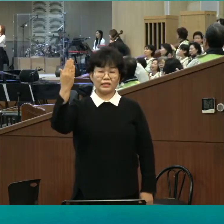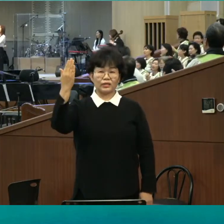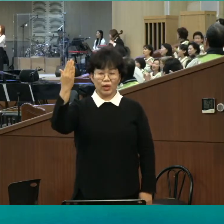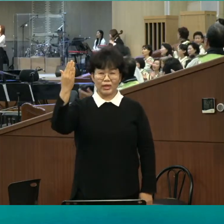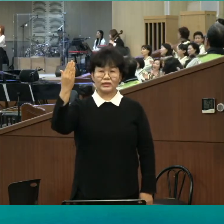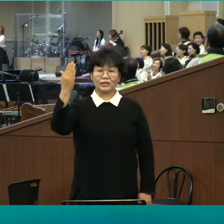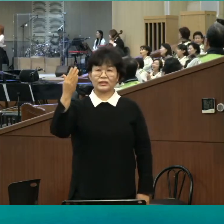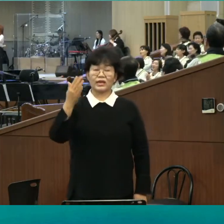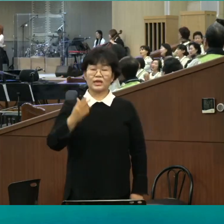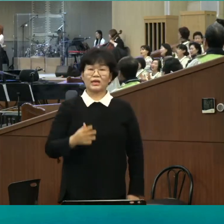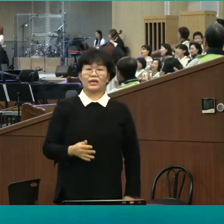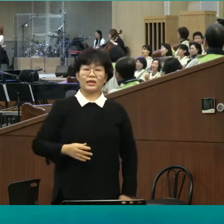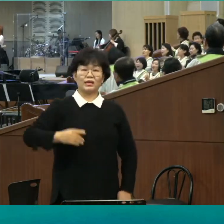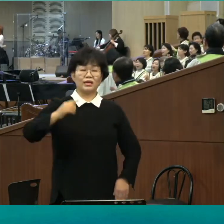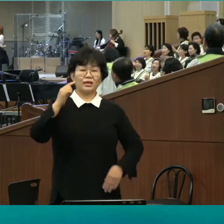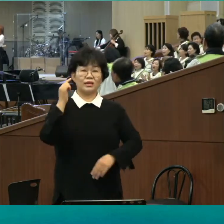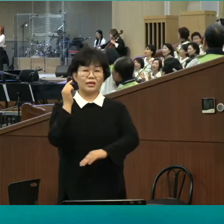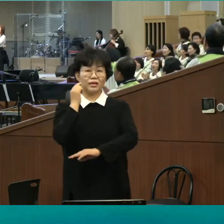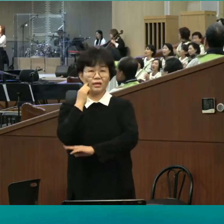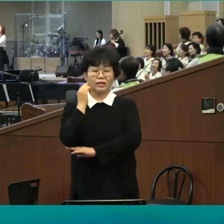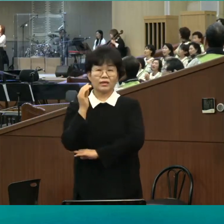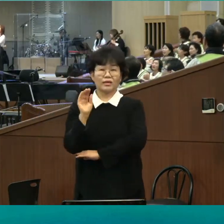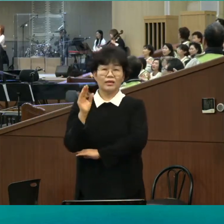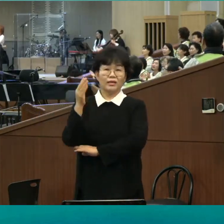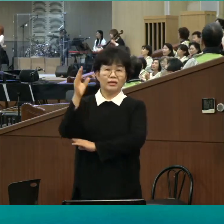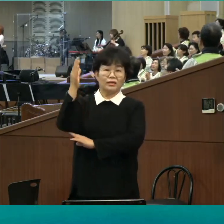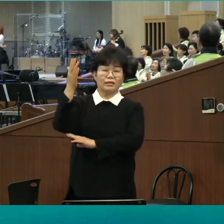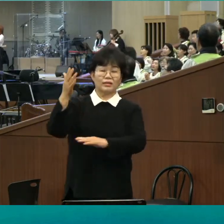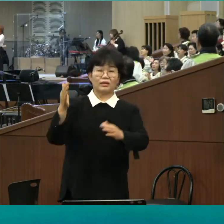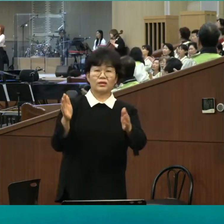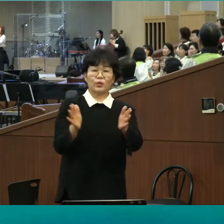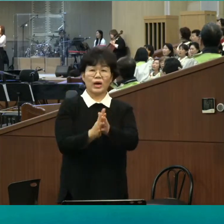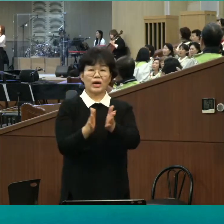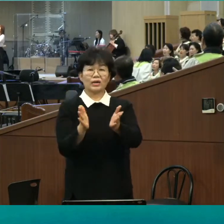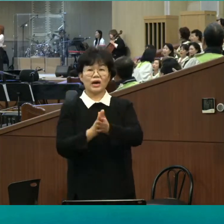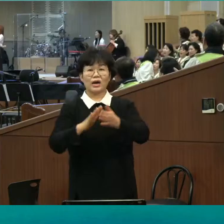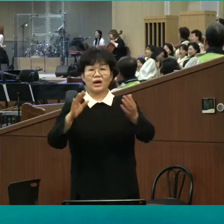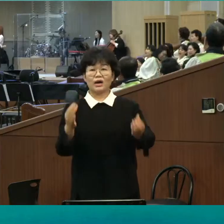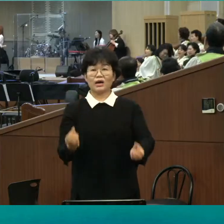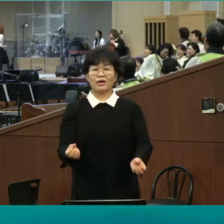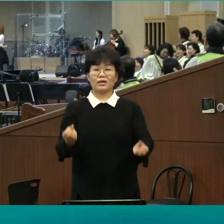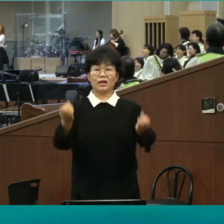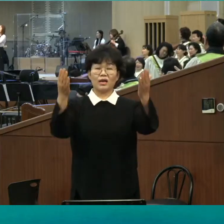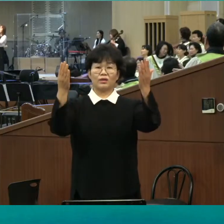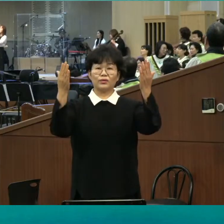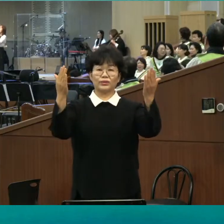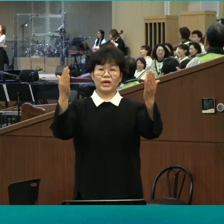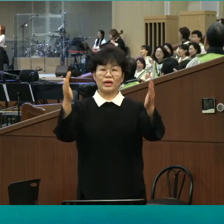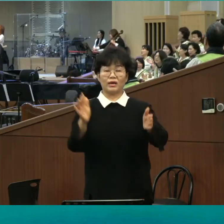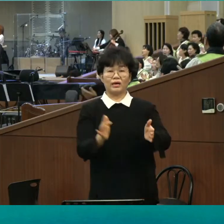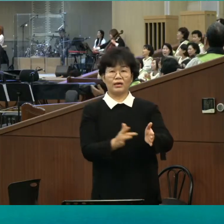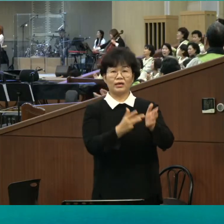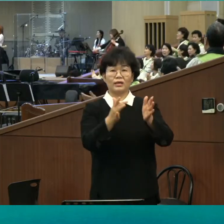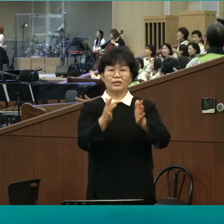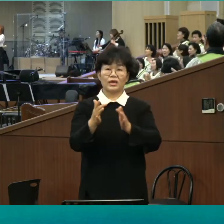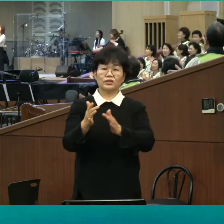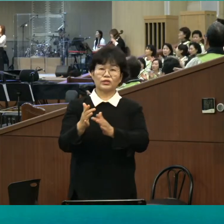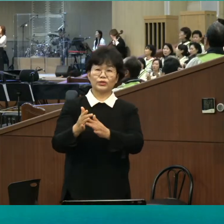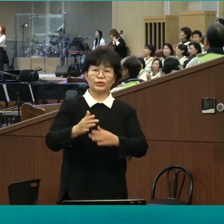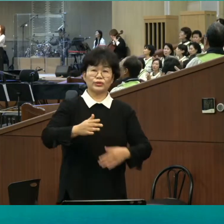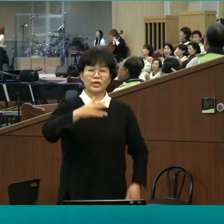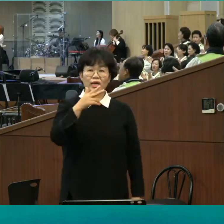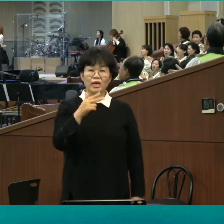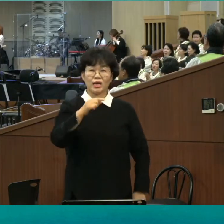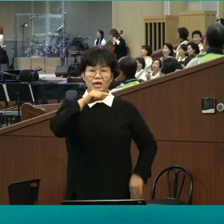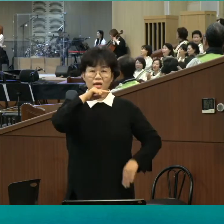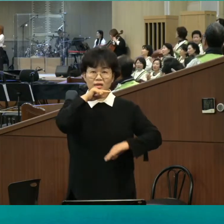믿음으로 선포하세요. 영광 할렐루야. 영광 할렐루야.